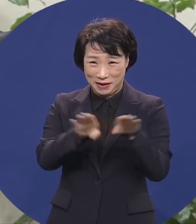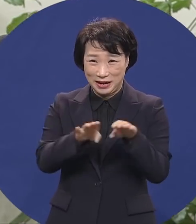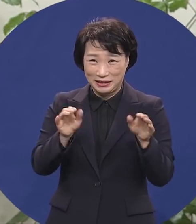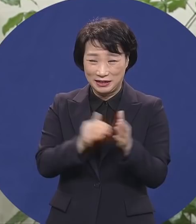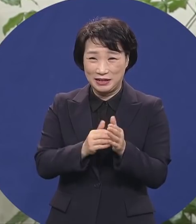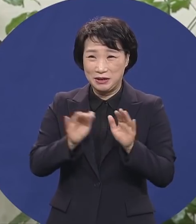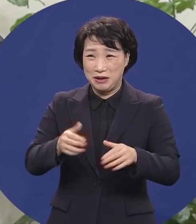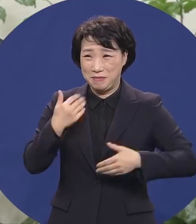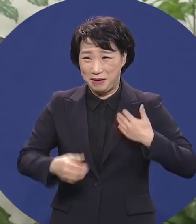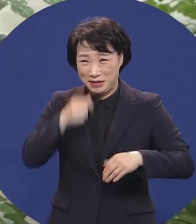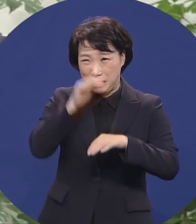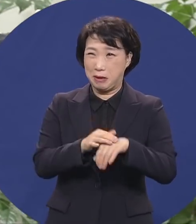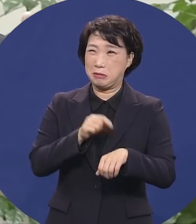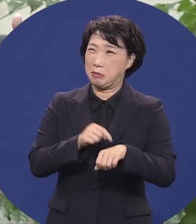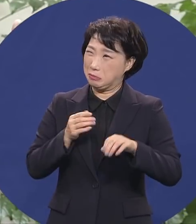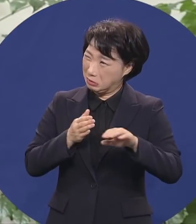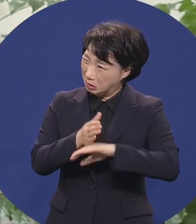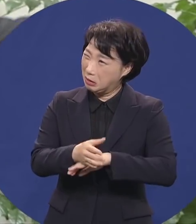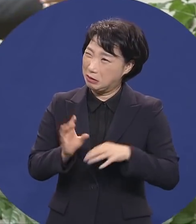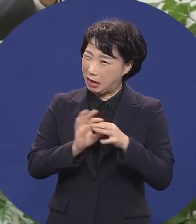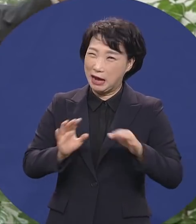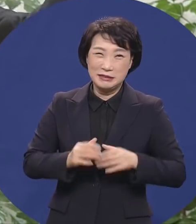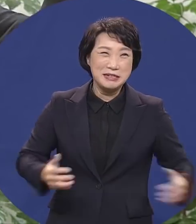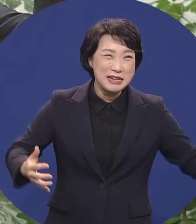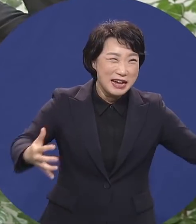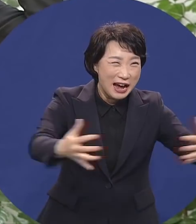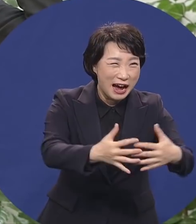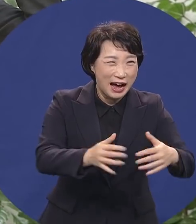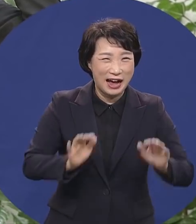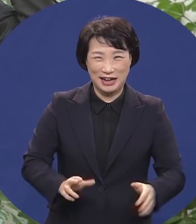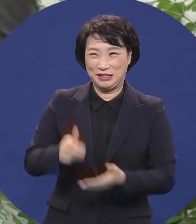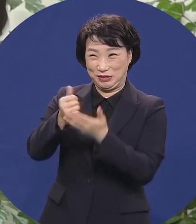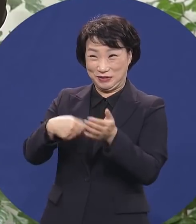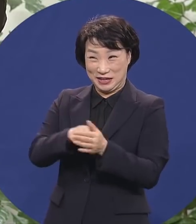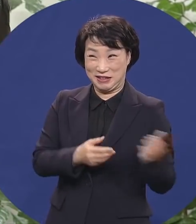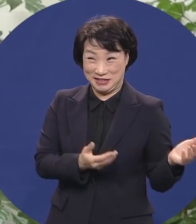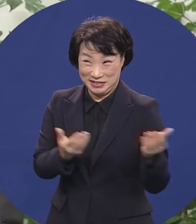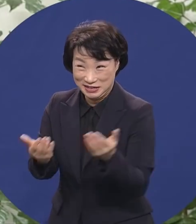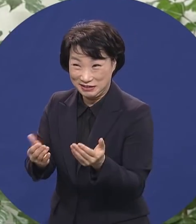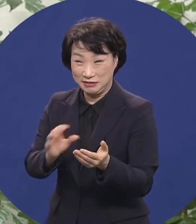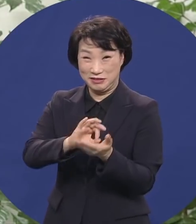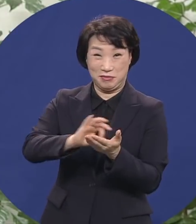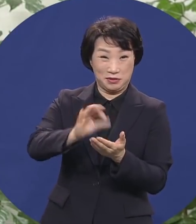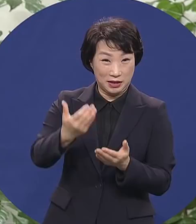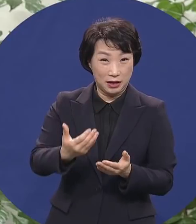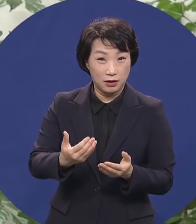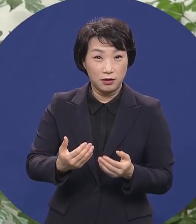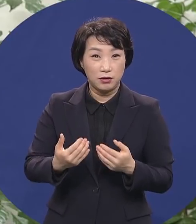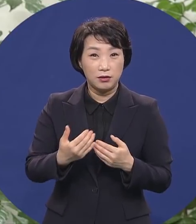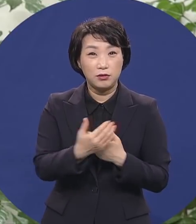오늘 바쁘니까 예배 시간이 좀 늦어도 이거 소용은 주를 위해 바치고 쓰면 되지.